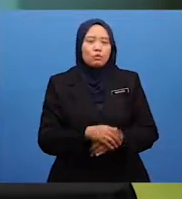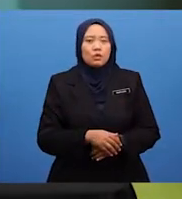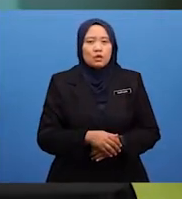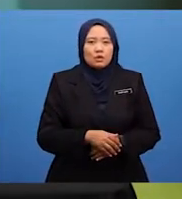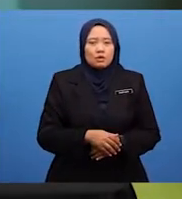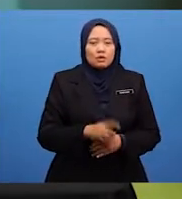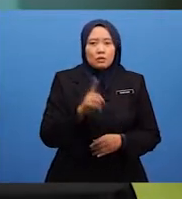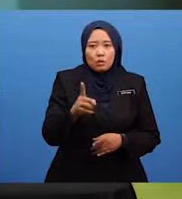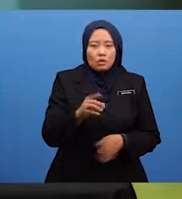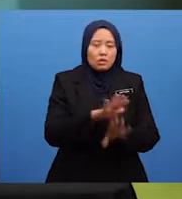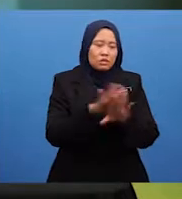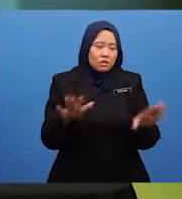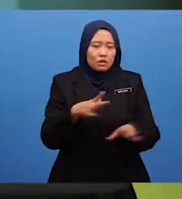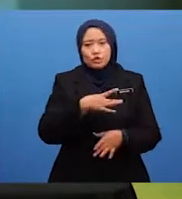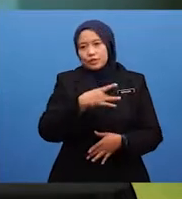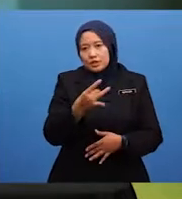tidak suka?